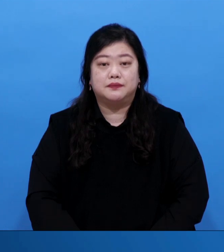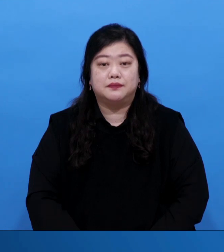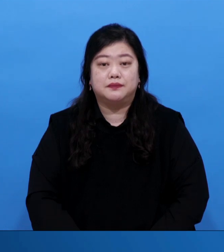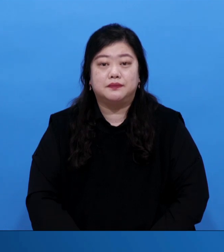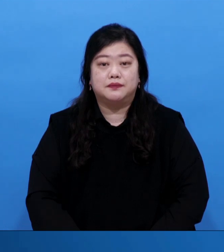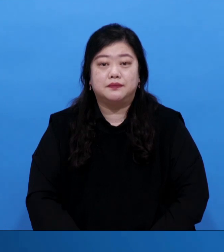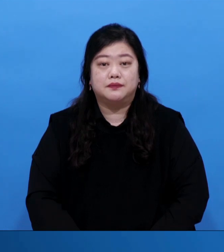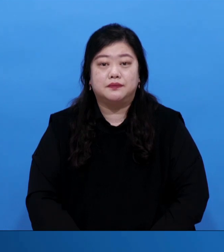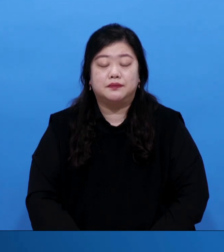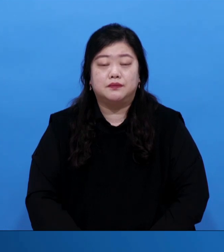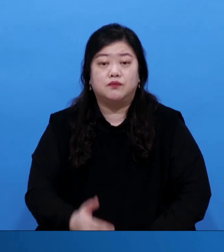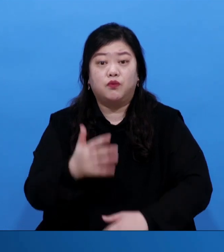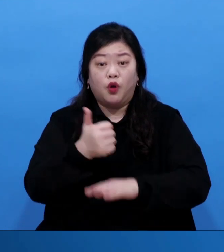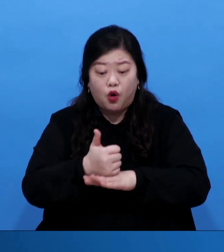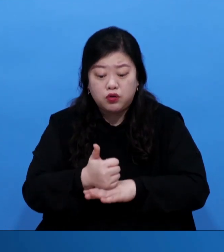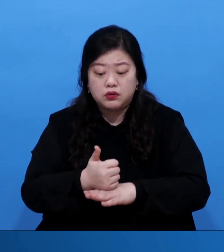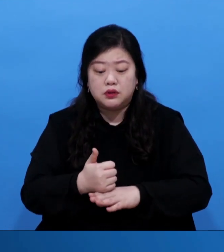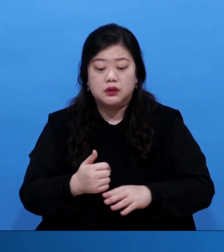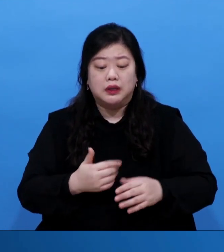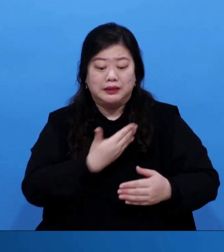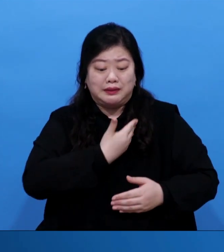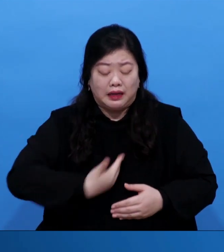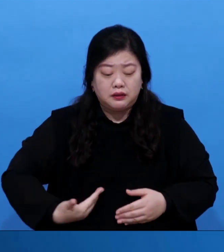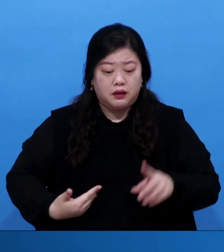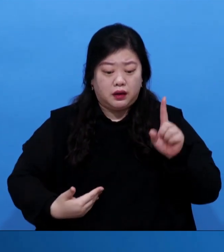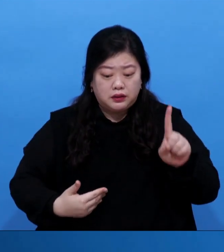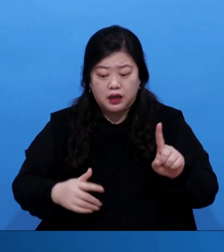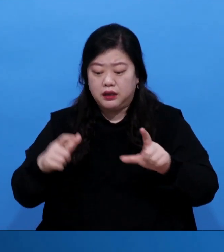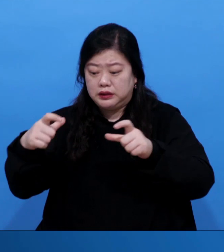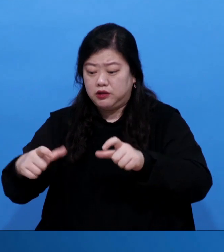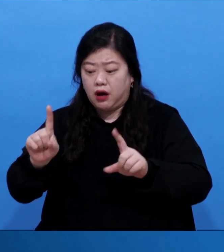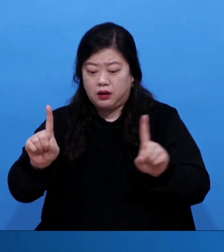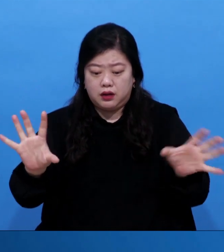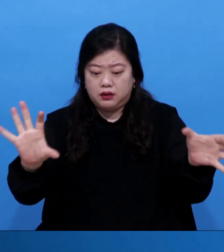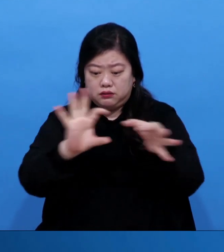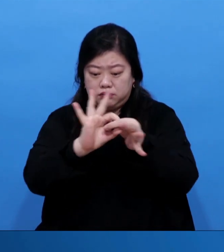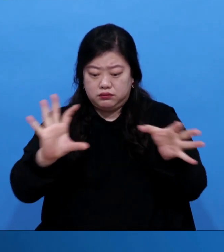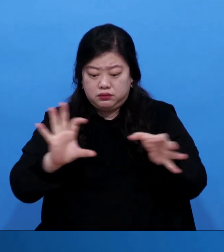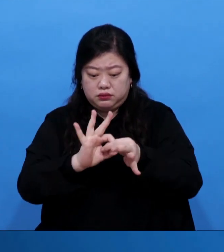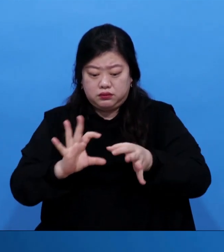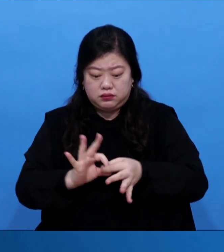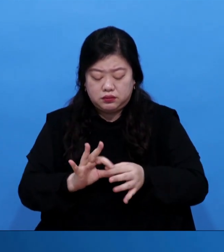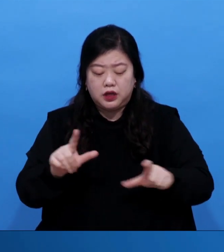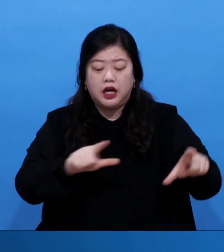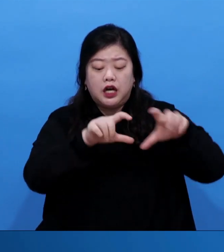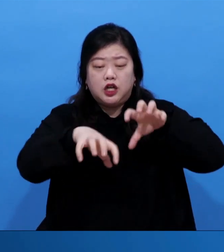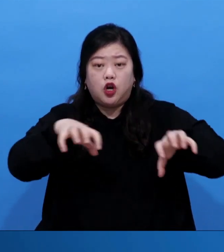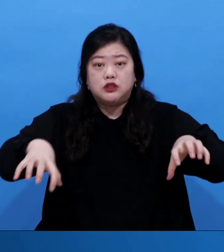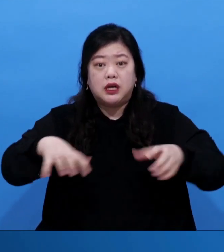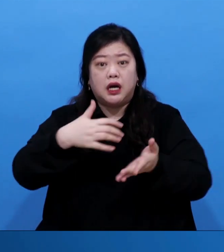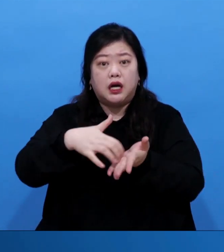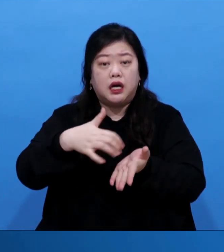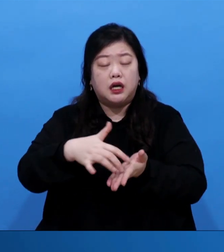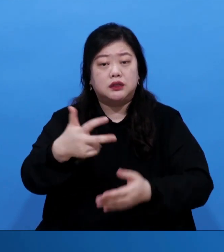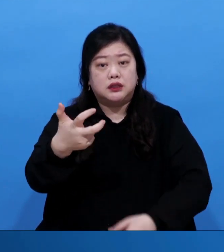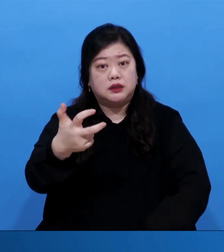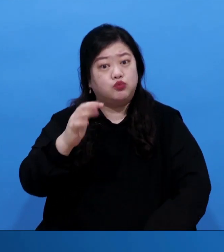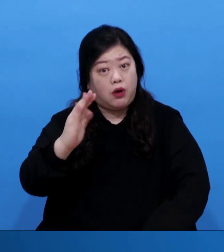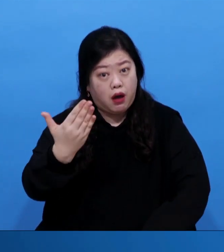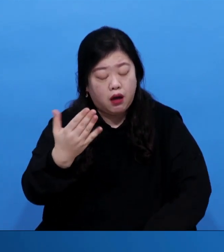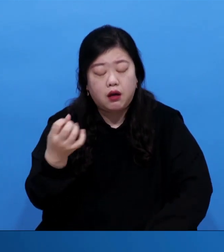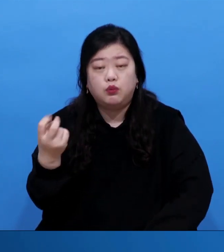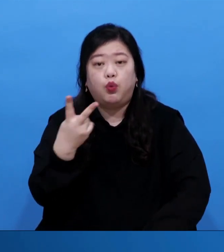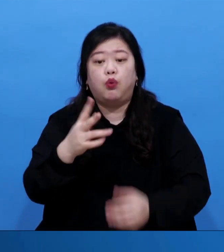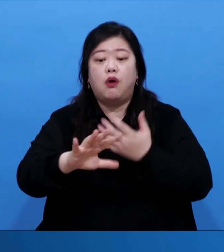70 현장이 만들어지죠. Then you'll be able to make 70 fields. 우리 선교대 쪽에서는 70 종족이 보이게 됩니다. And from